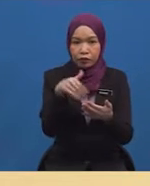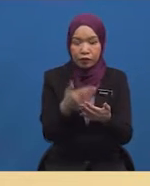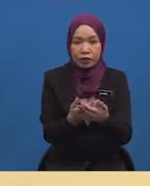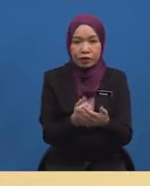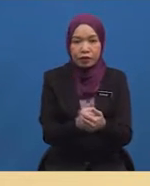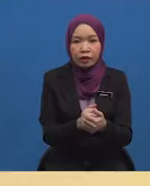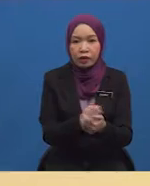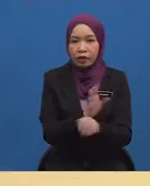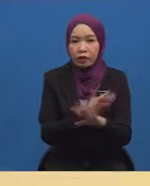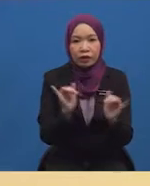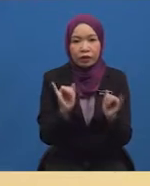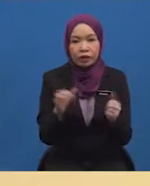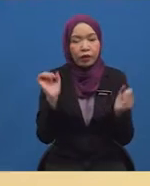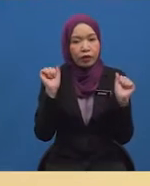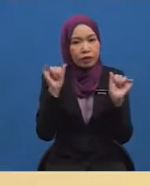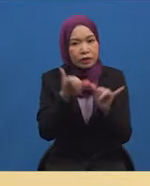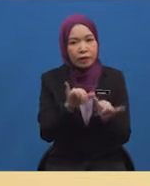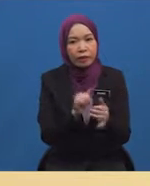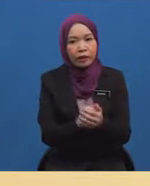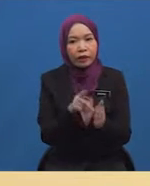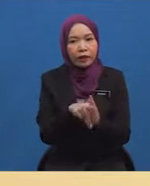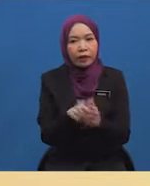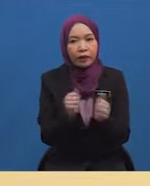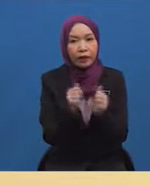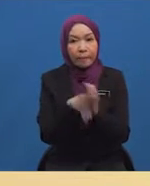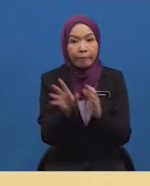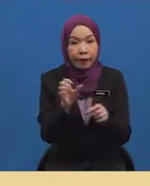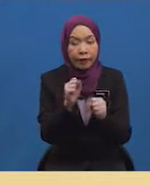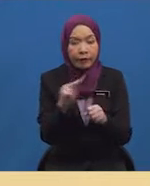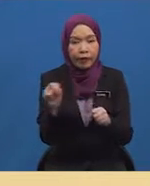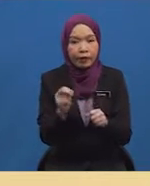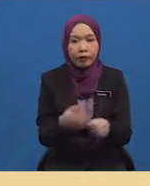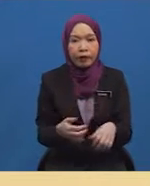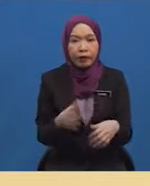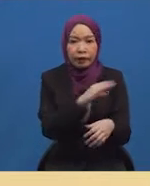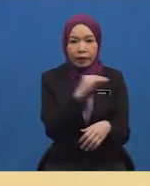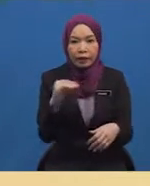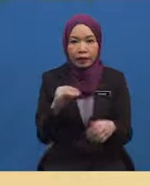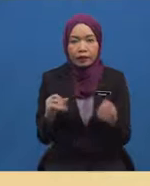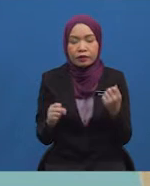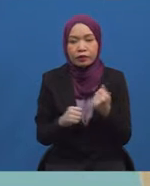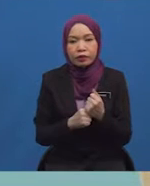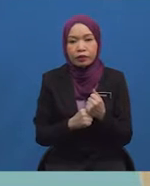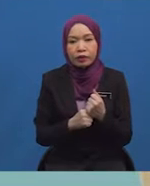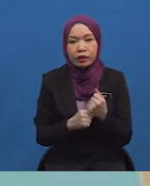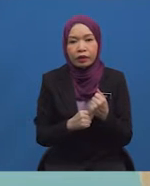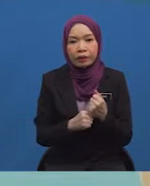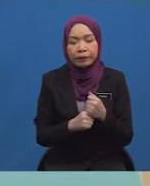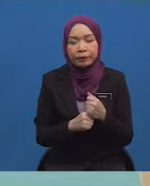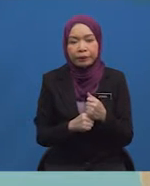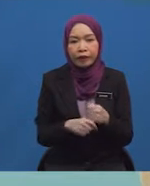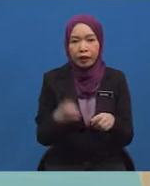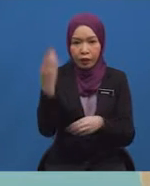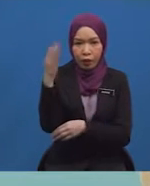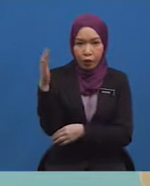berpenduduk jarang masih mempunyai sumber alam seperti sumber hutan dan sumber mineral. Salah satu